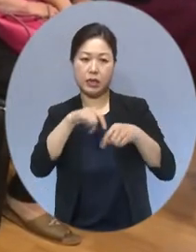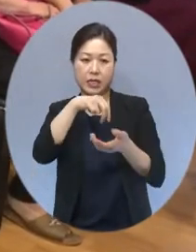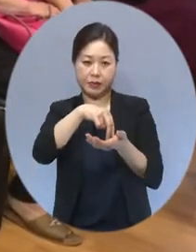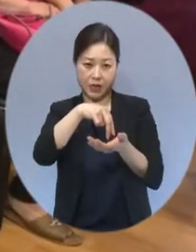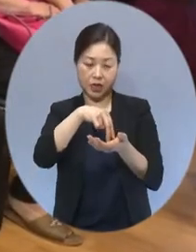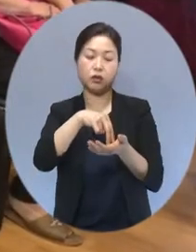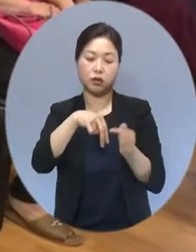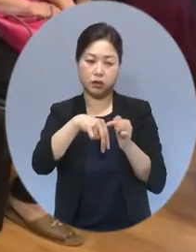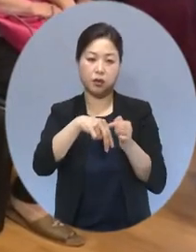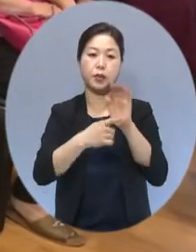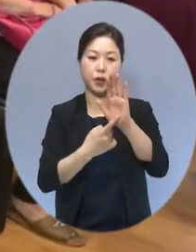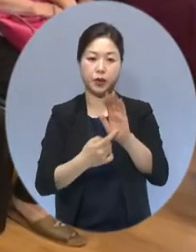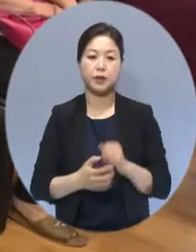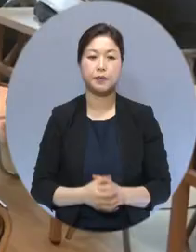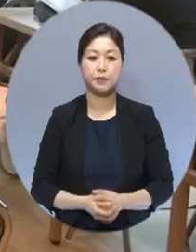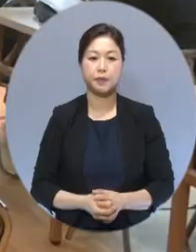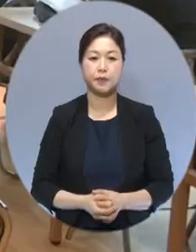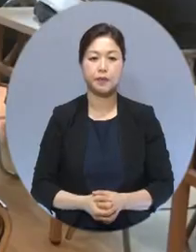거듭나겠다고 말했습니다.